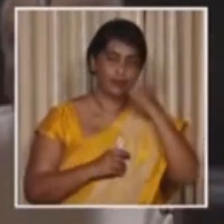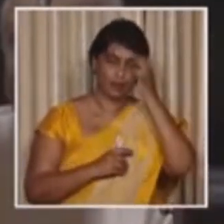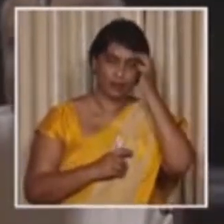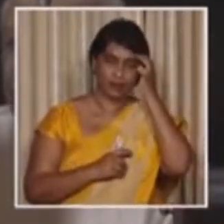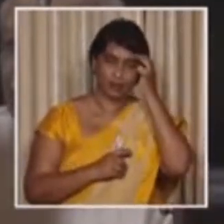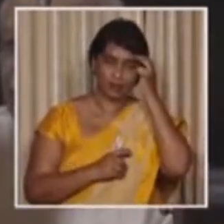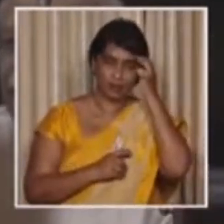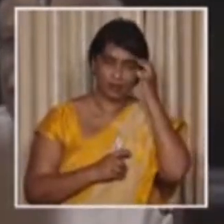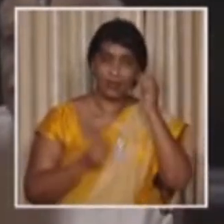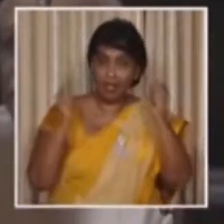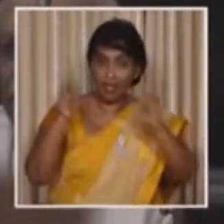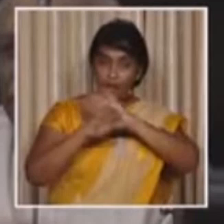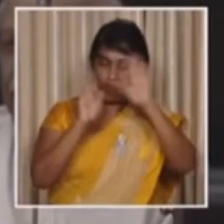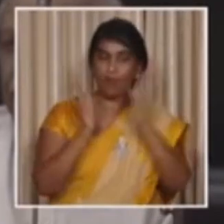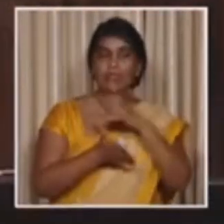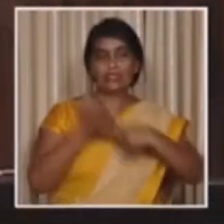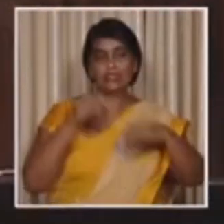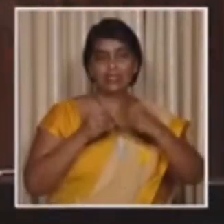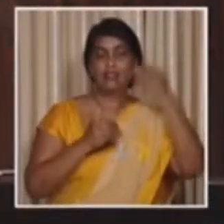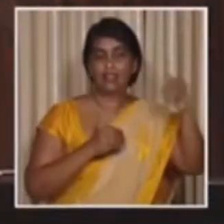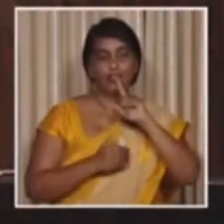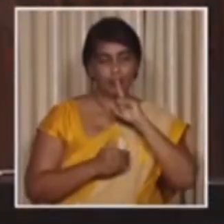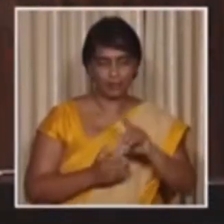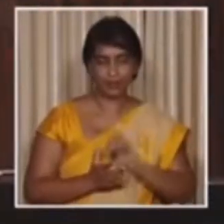මේක ඇල්ලුවේ හැම එක්කෙනාම ඡන්දේ කල් දාන්න කිව්වා